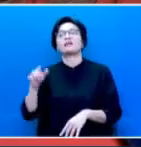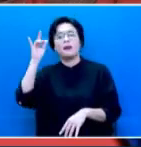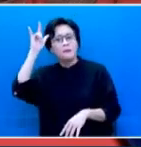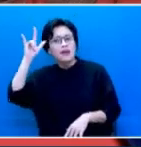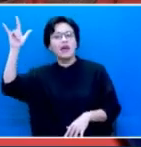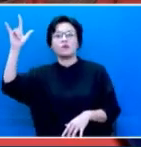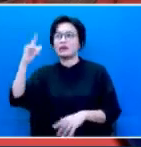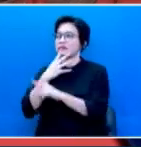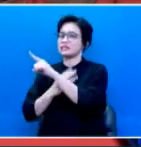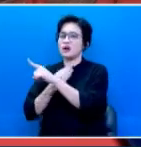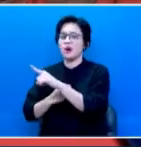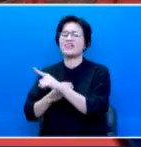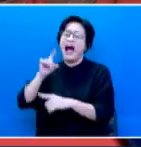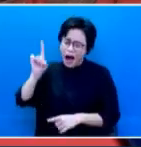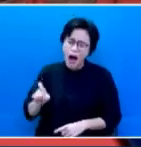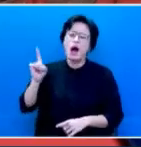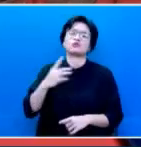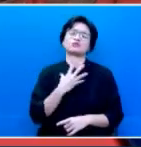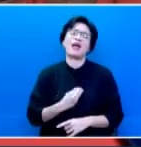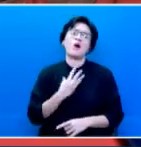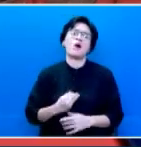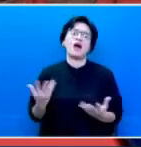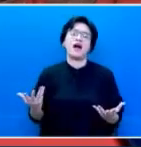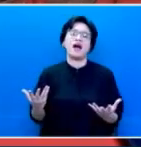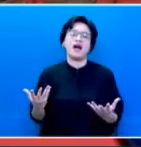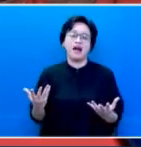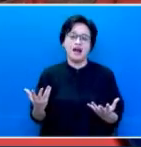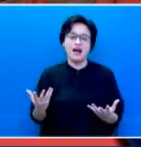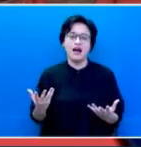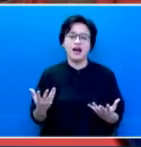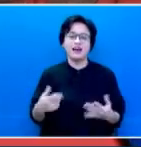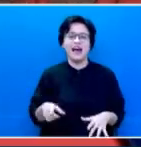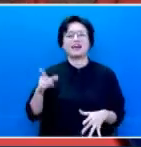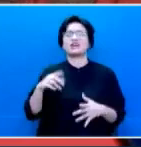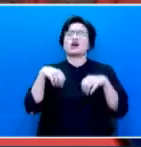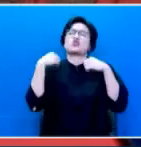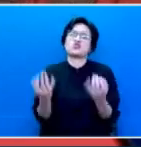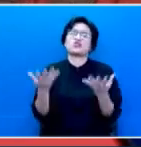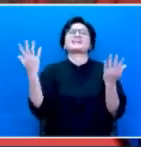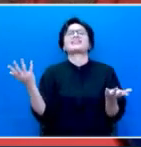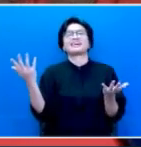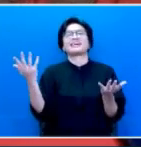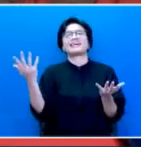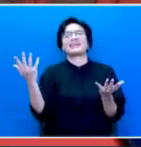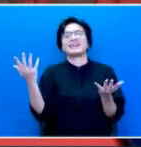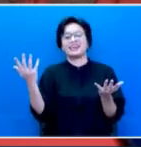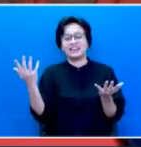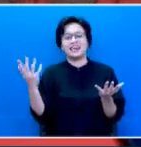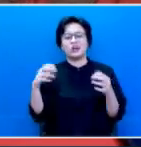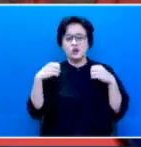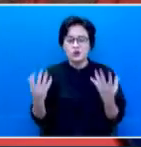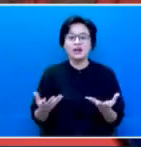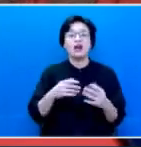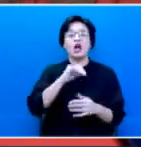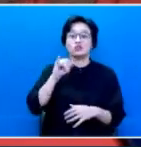hanya wajar menurut saya harus Kenapa karena salah satu yang paling mungkin dirugikan secara elektoral oleh manuver